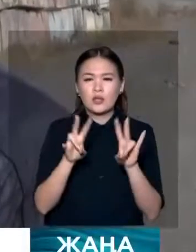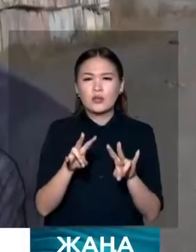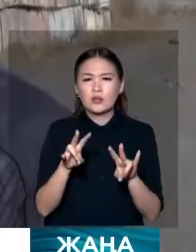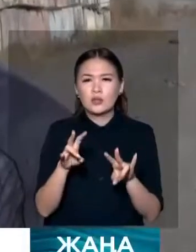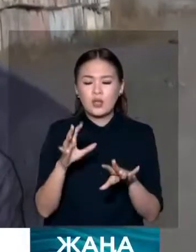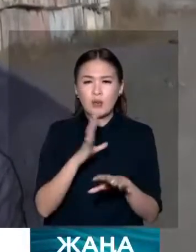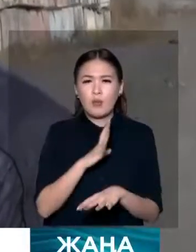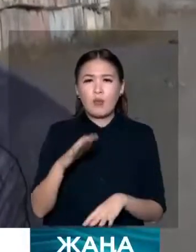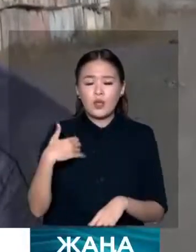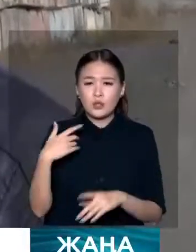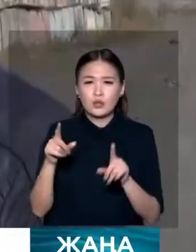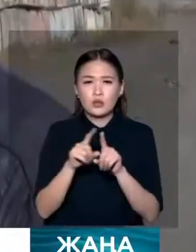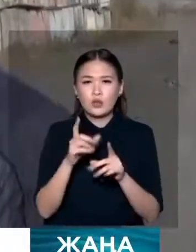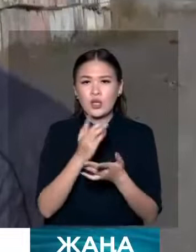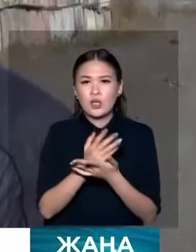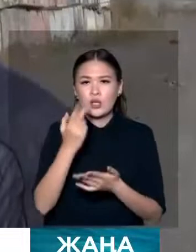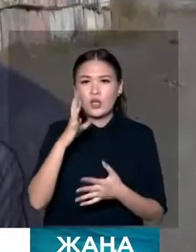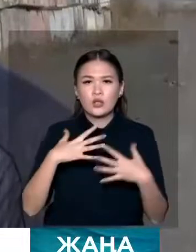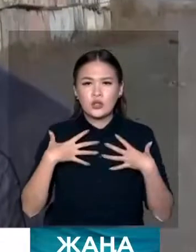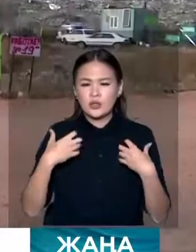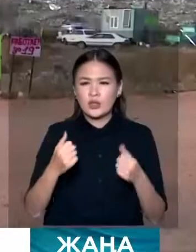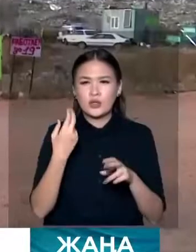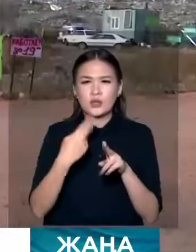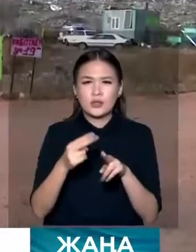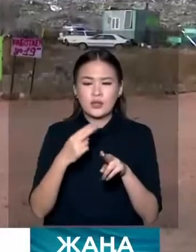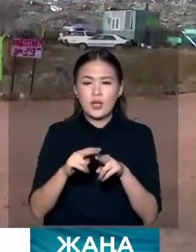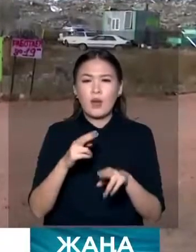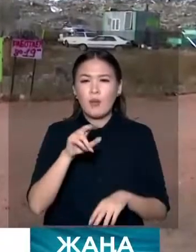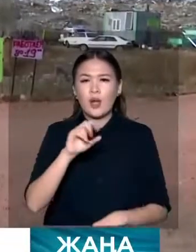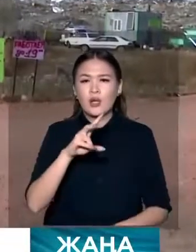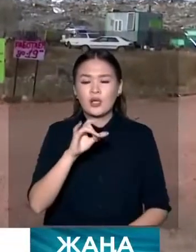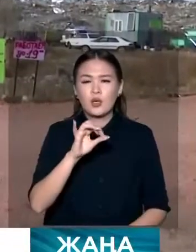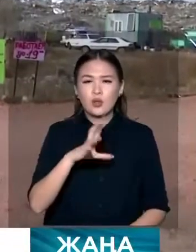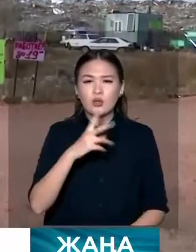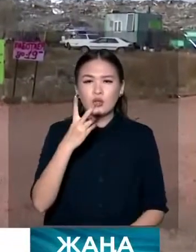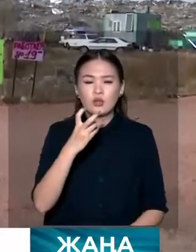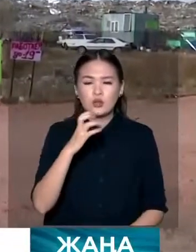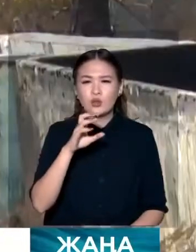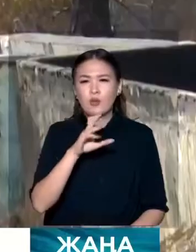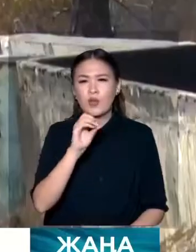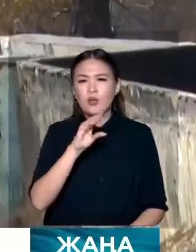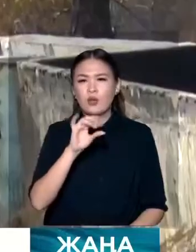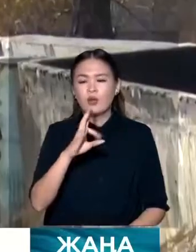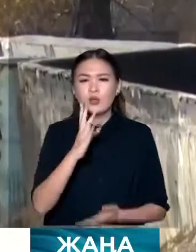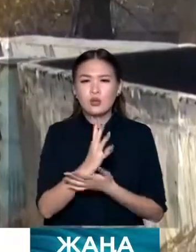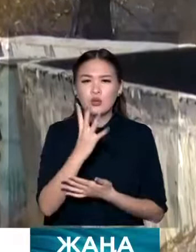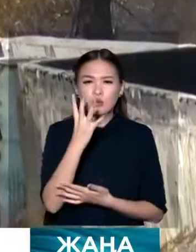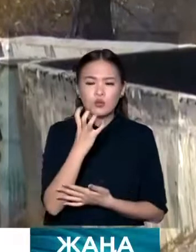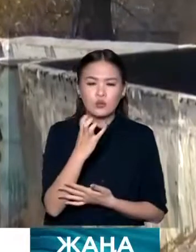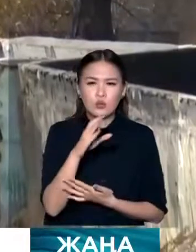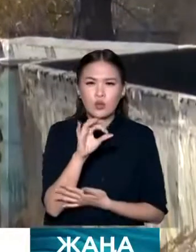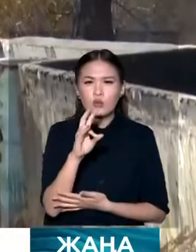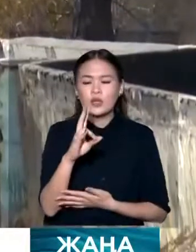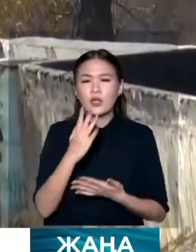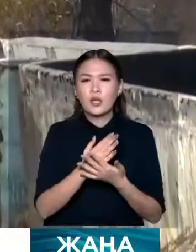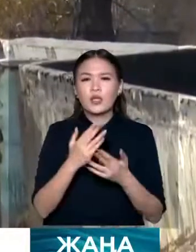пайдалы элементтер бөлінеді. Жалпы айтқанда денсаулыққа өте зиян. Полигонда 200 бетон ванна жатыр, әрқайсысы 400 тонна басады. Бұларды осы